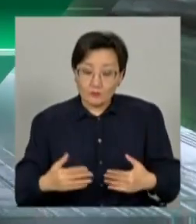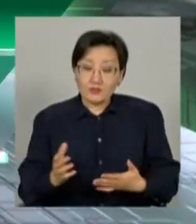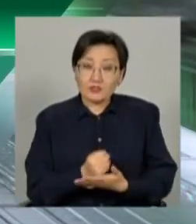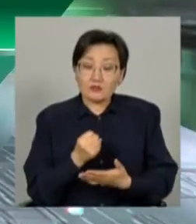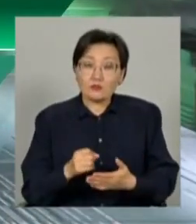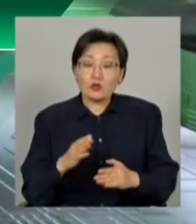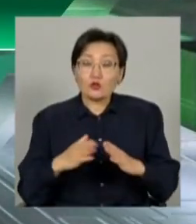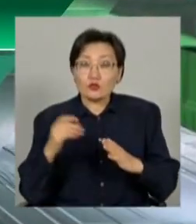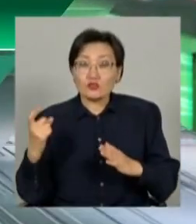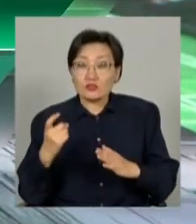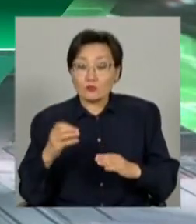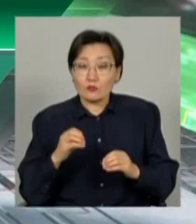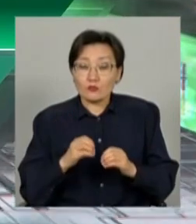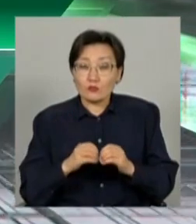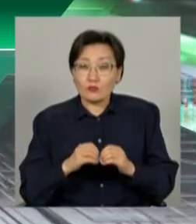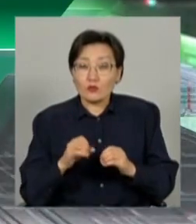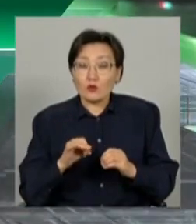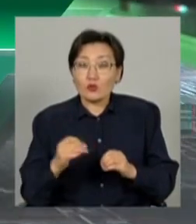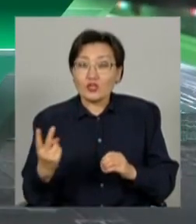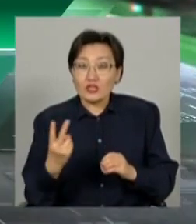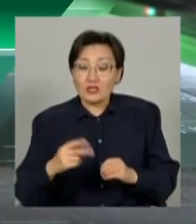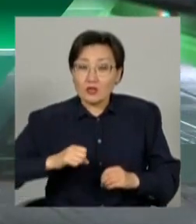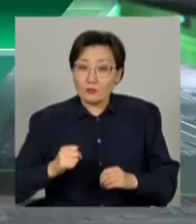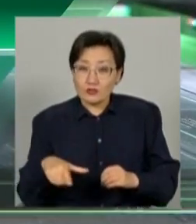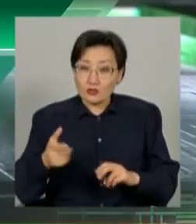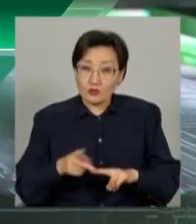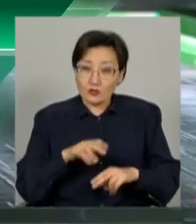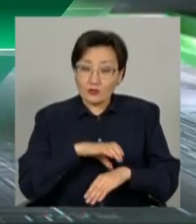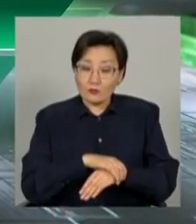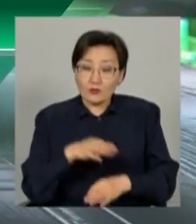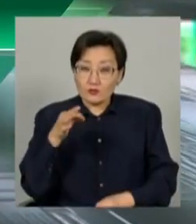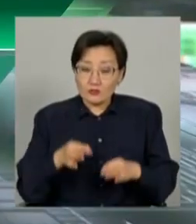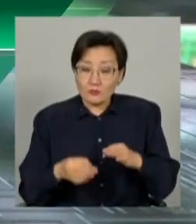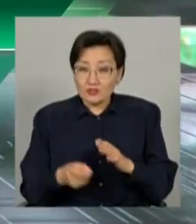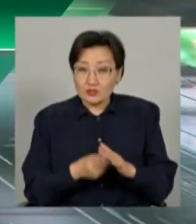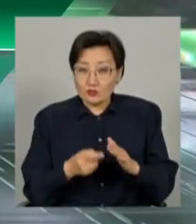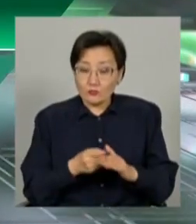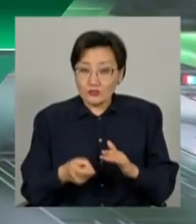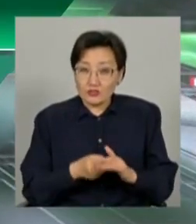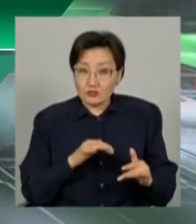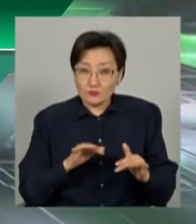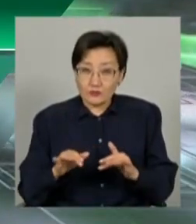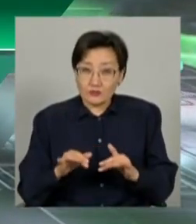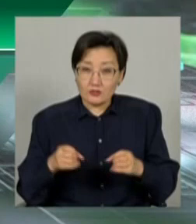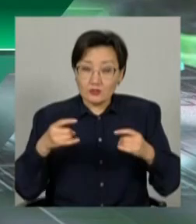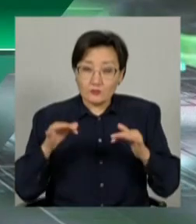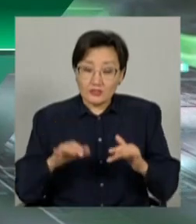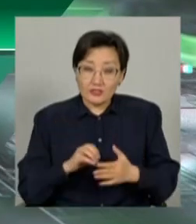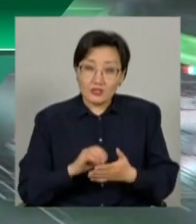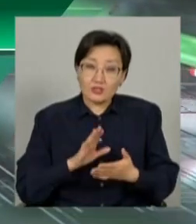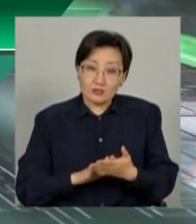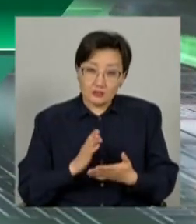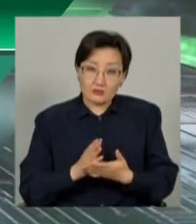Үй иесімен 12 құрбысы. Бұл факт сотқа дейінгі тергеп тексерілген бірыңғай